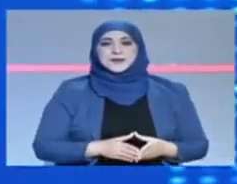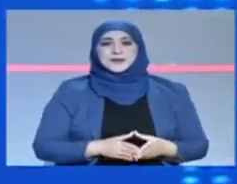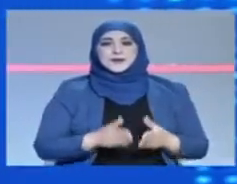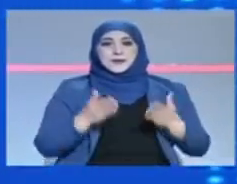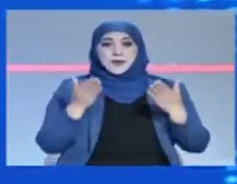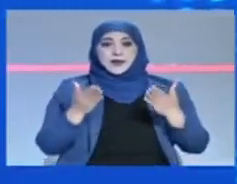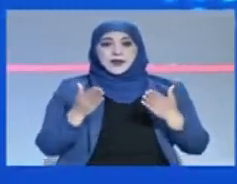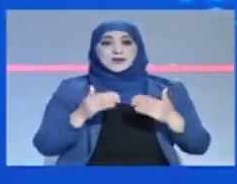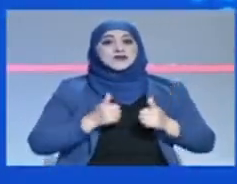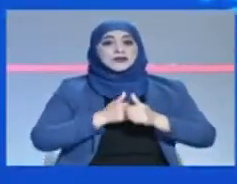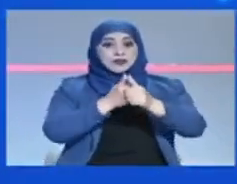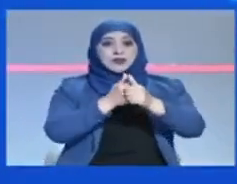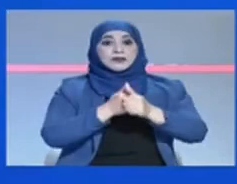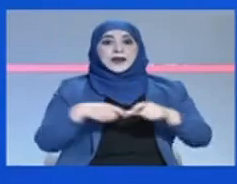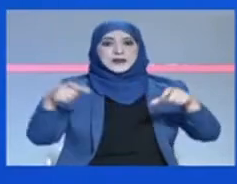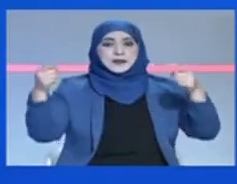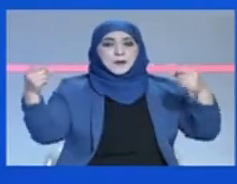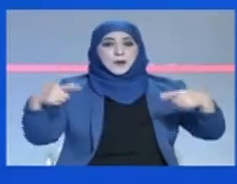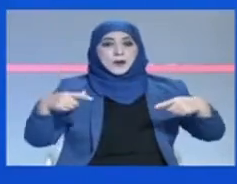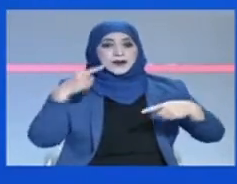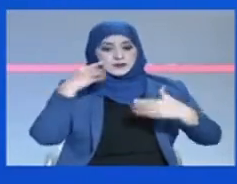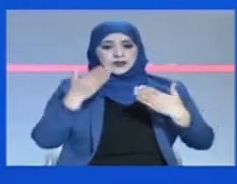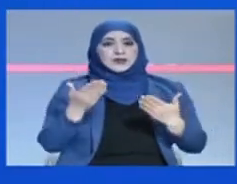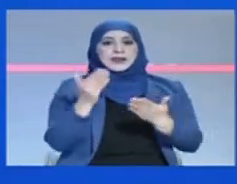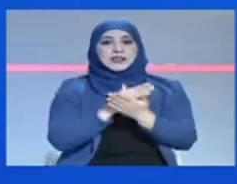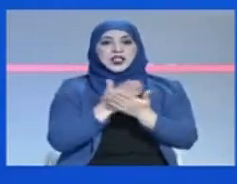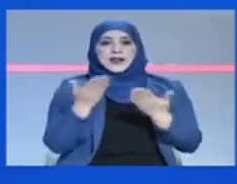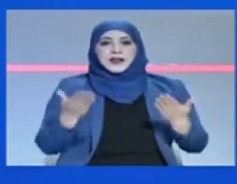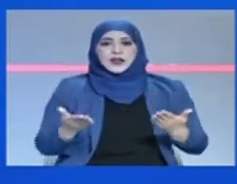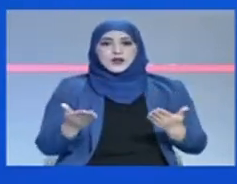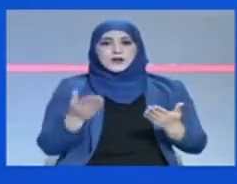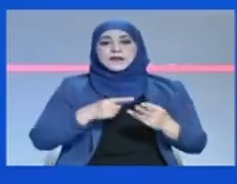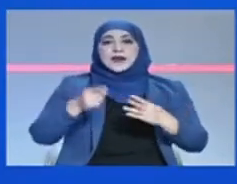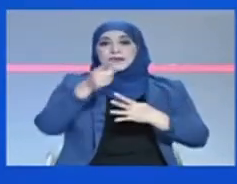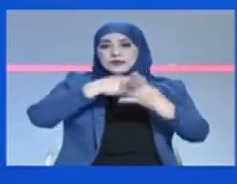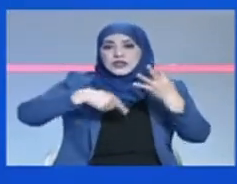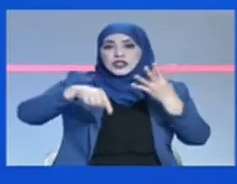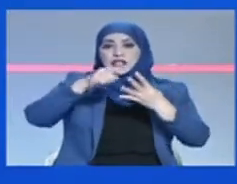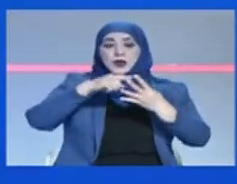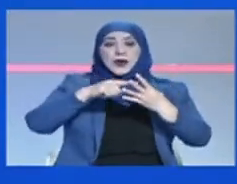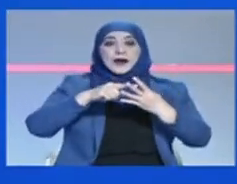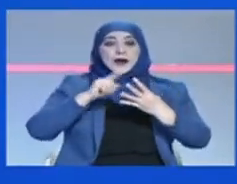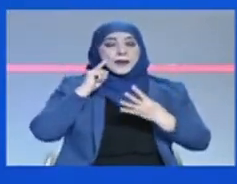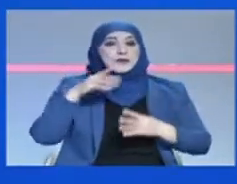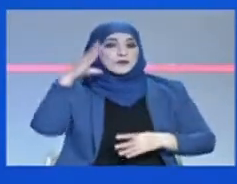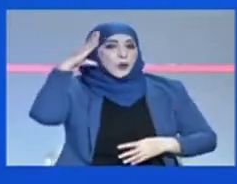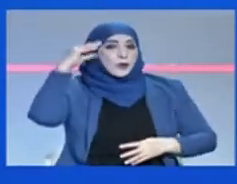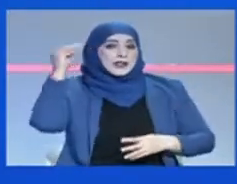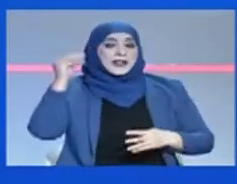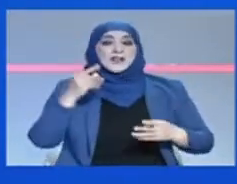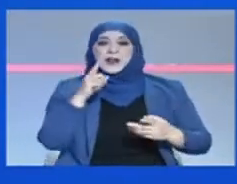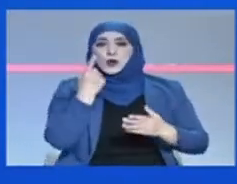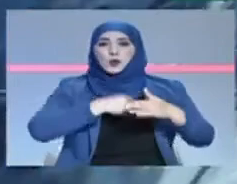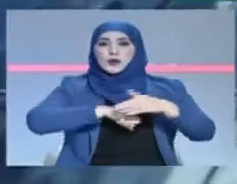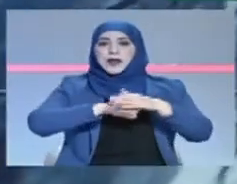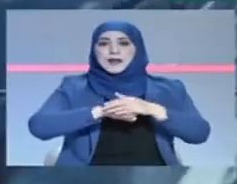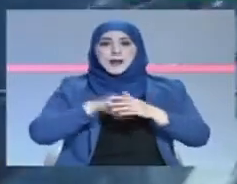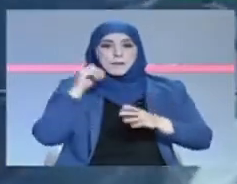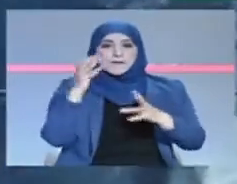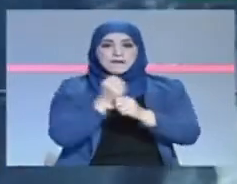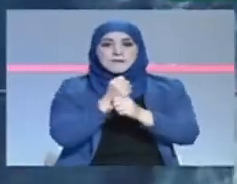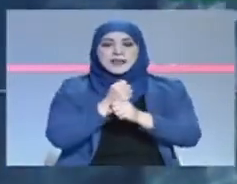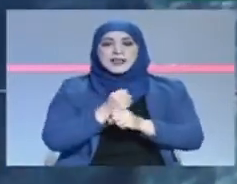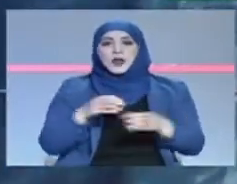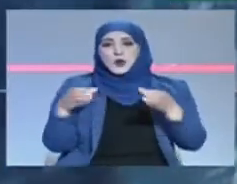وفي بقية المباريات التي جرت اليوم ضمن الجولة الرابعة لبطولة الرابطة المحترفة الأولى لكرة القدم، فاز